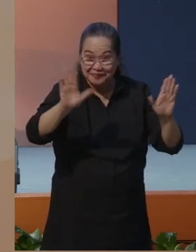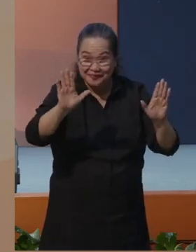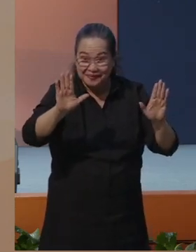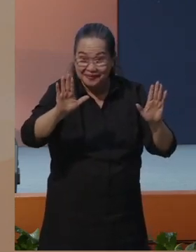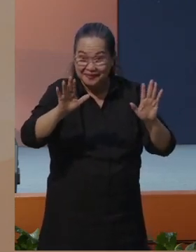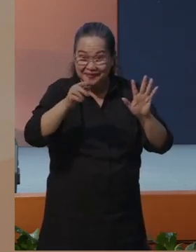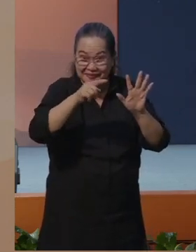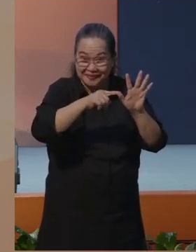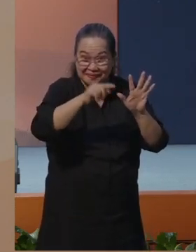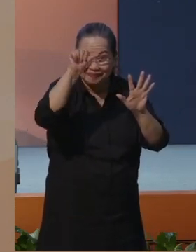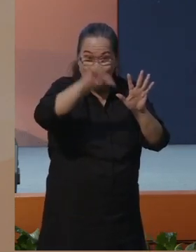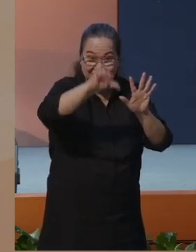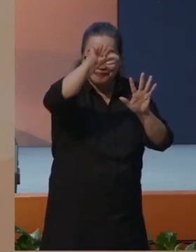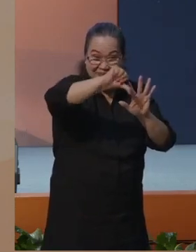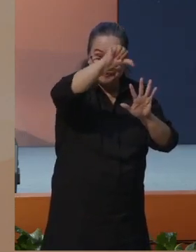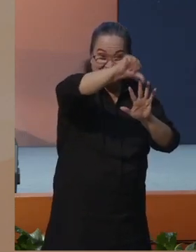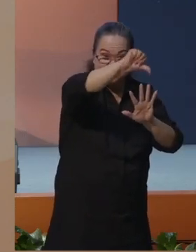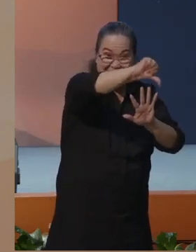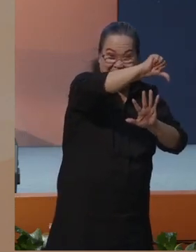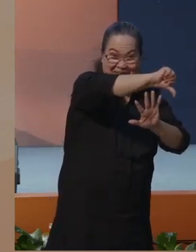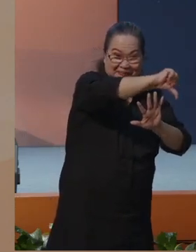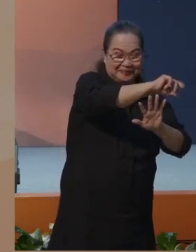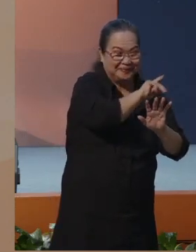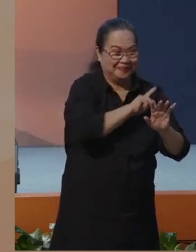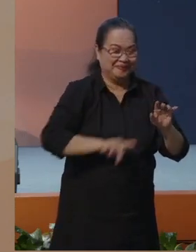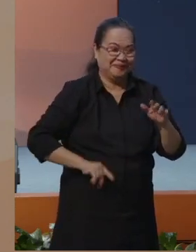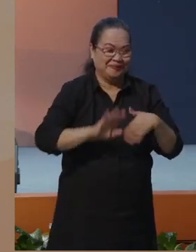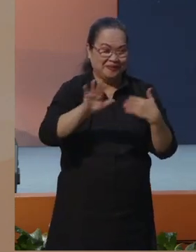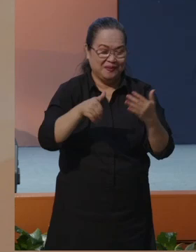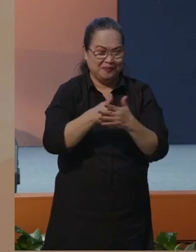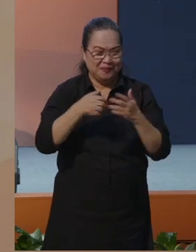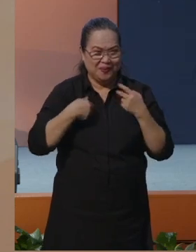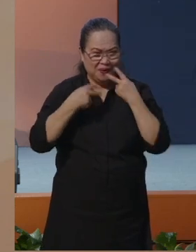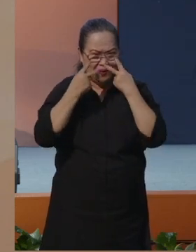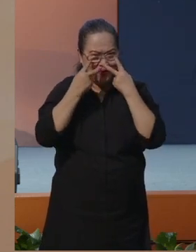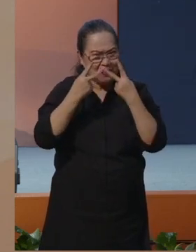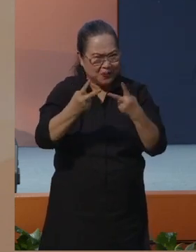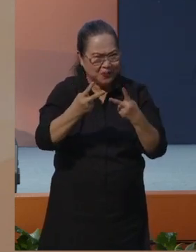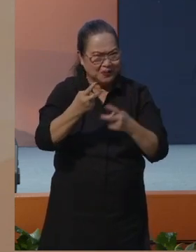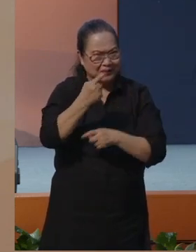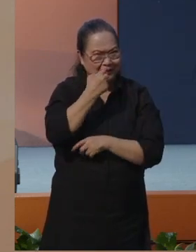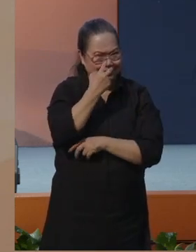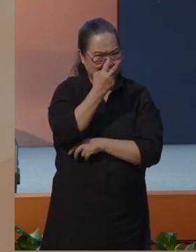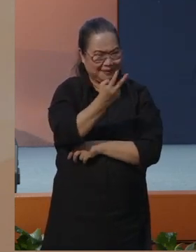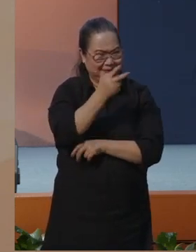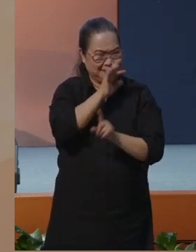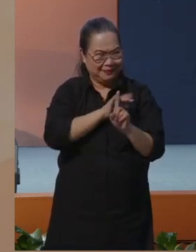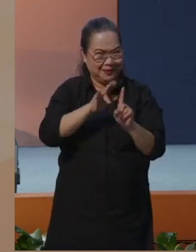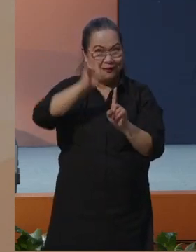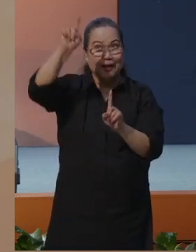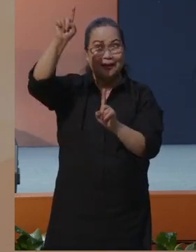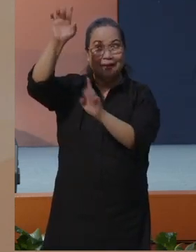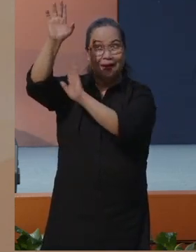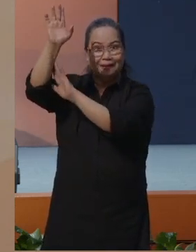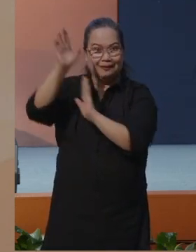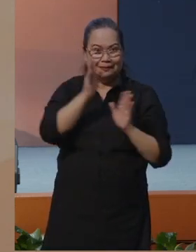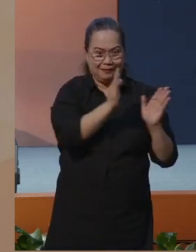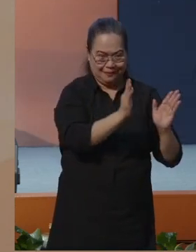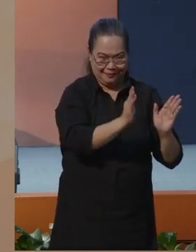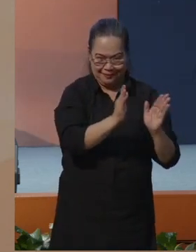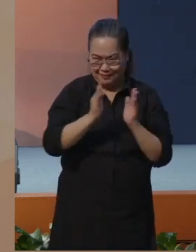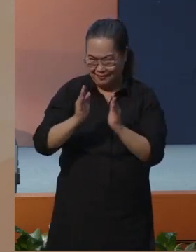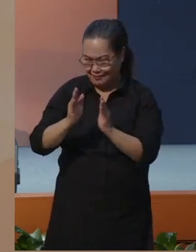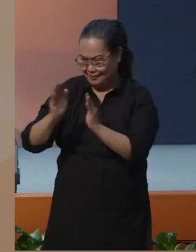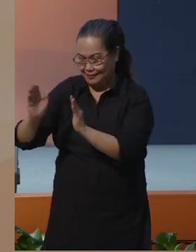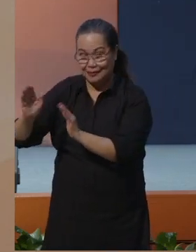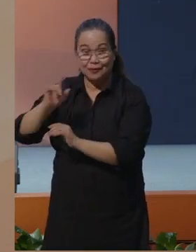umpisa ng Joshua chapter 10. So makikita natin dito, may pattern na maganda ang Panginoon. Tunay nga na